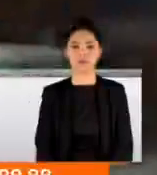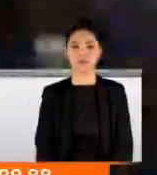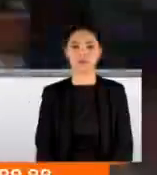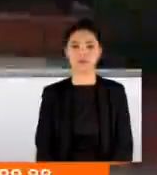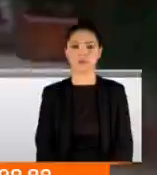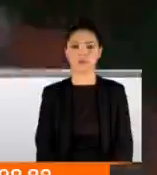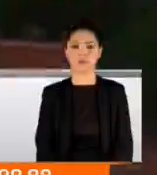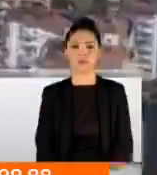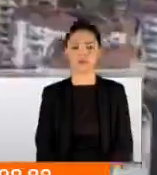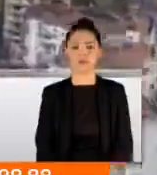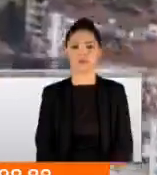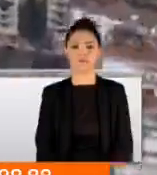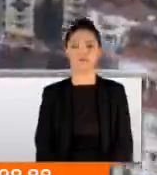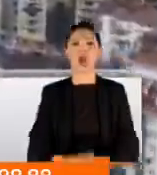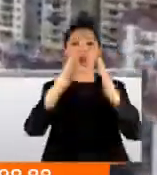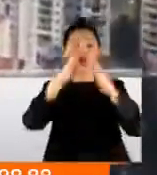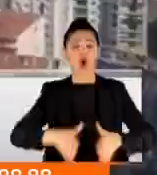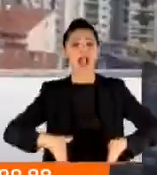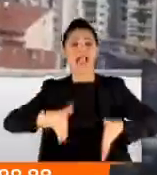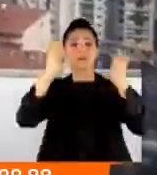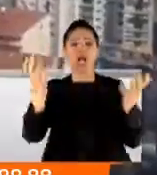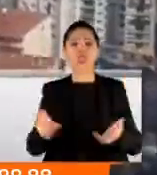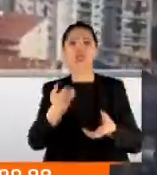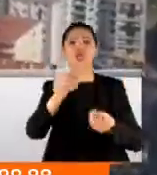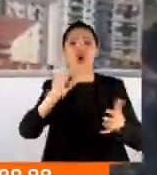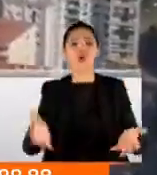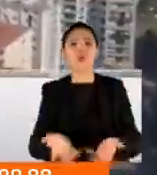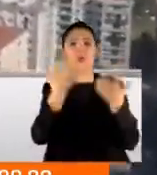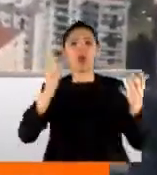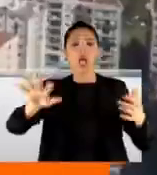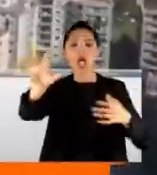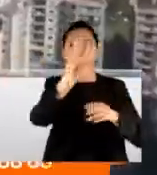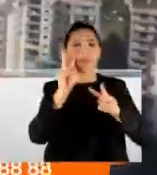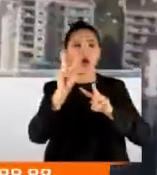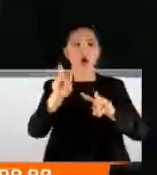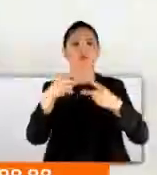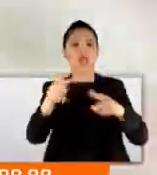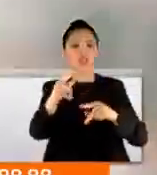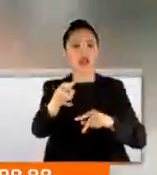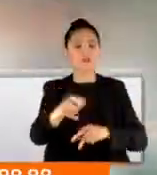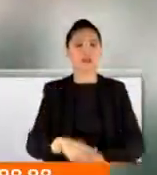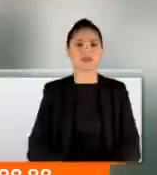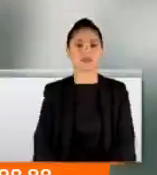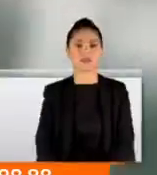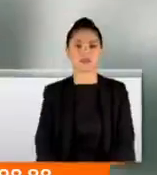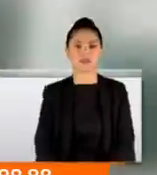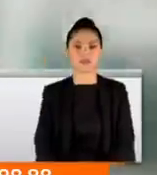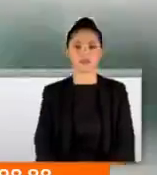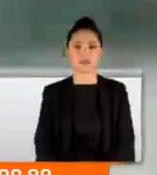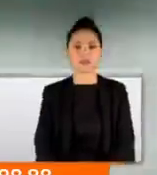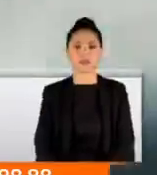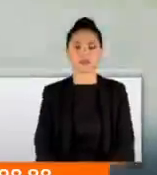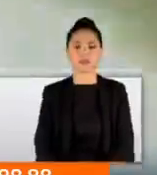Allah yardımcılar olsun. Çöken binaların toz bulutları kentin birçok noktasından görüldü. Bornova paramparça oldu ya,